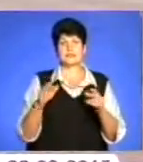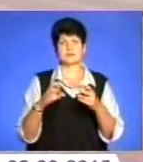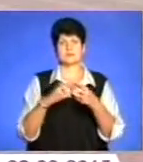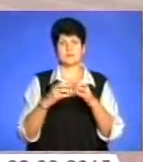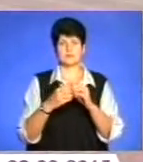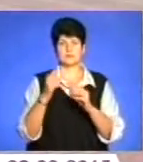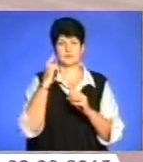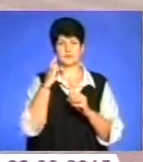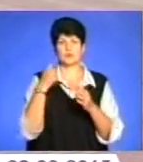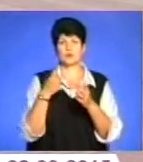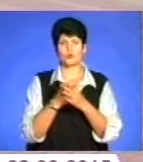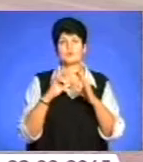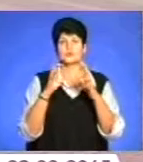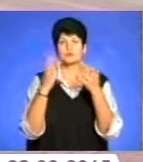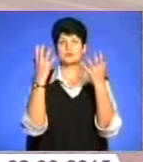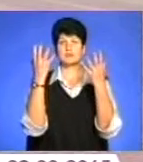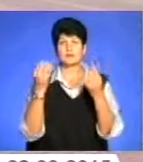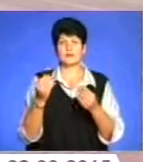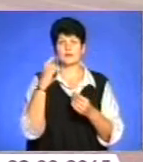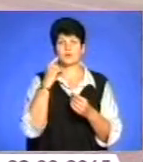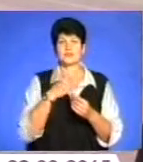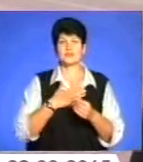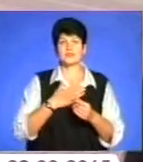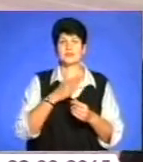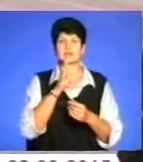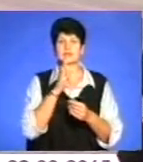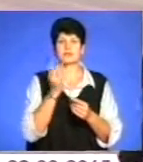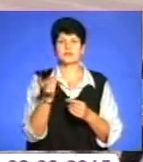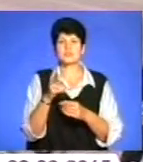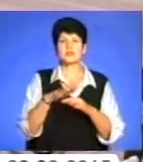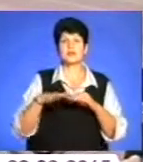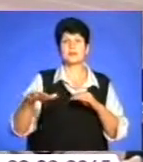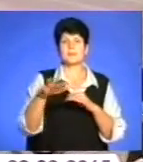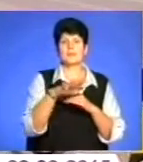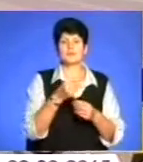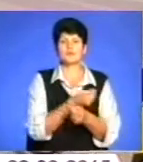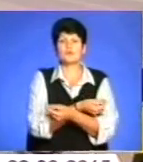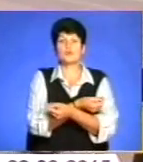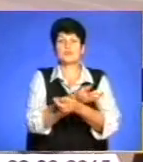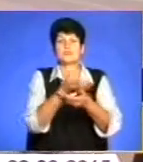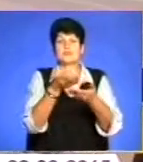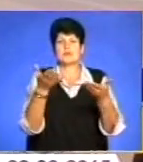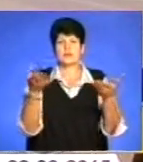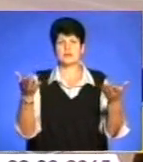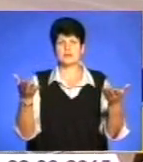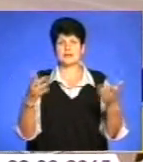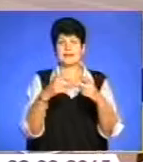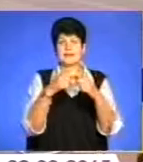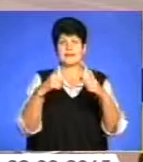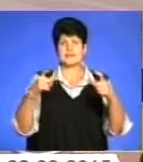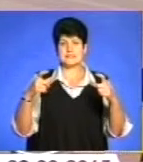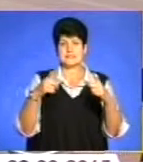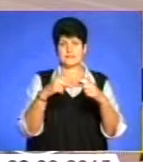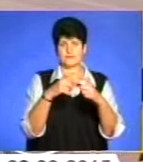До Міжнародного дня глухих наші дівчата прийшли на Майдан, щоб роздати свої рідні листівочки